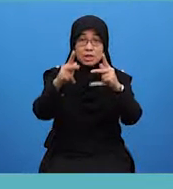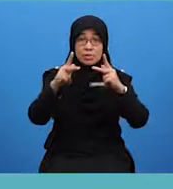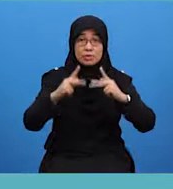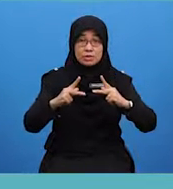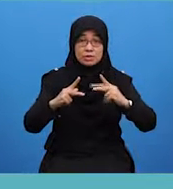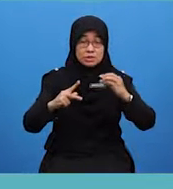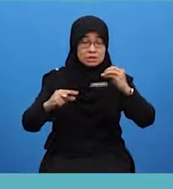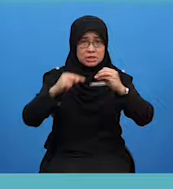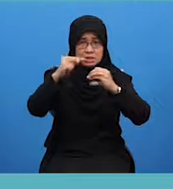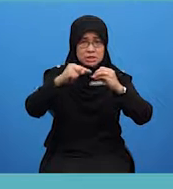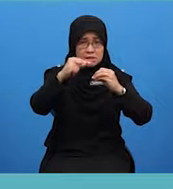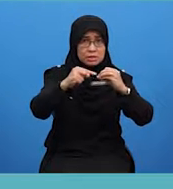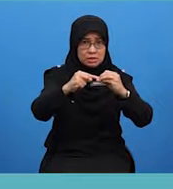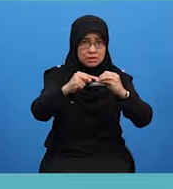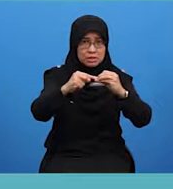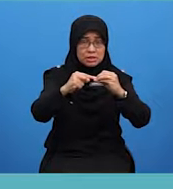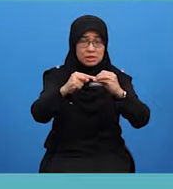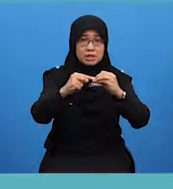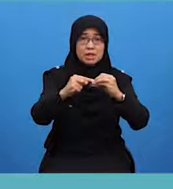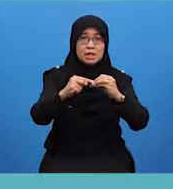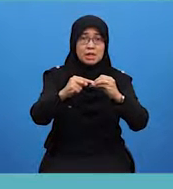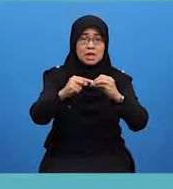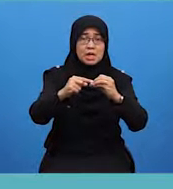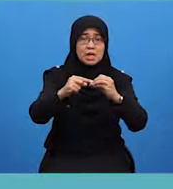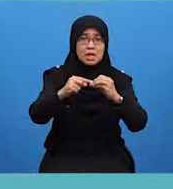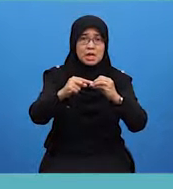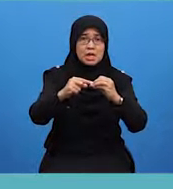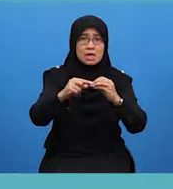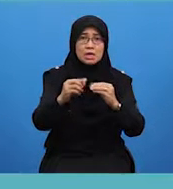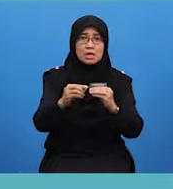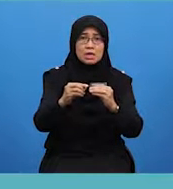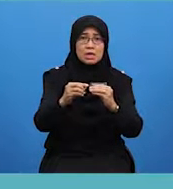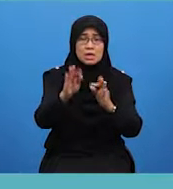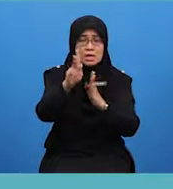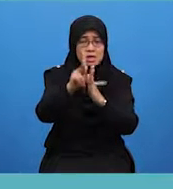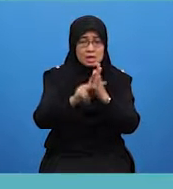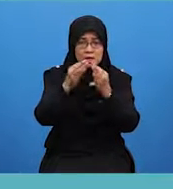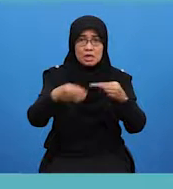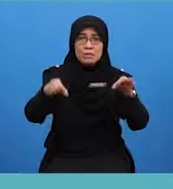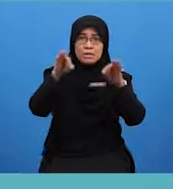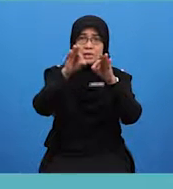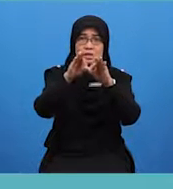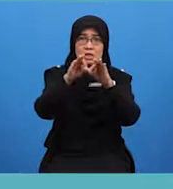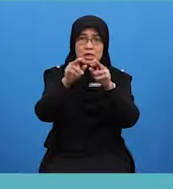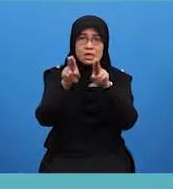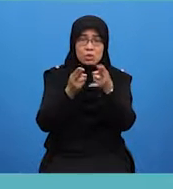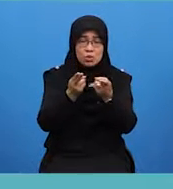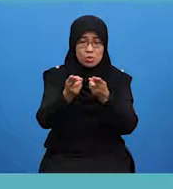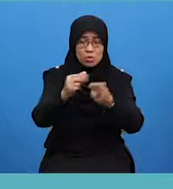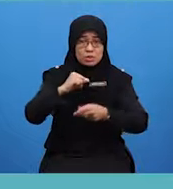persenyawaan. Dan ketiga, mewajarkan kepentingan menguruskan kebersihan diri semasa